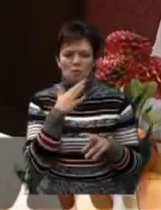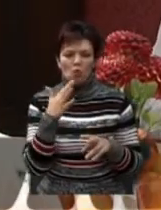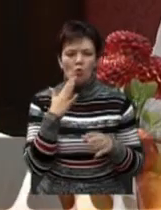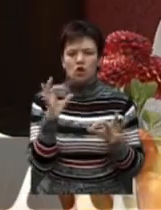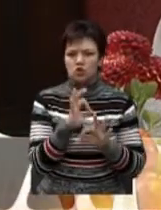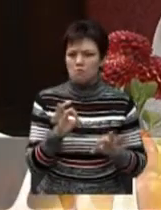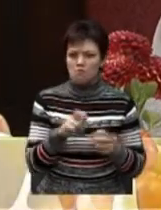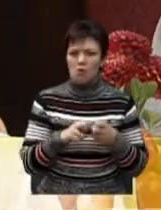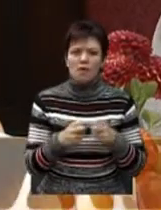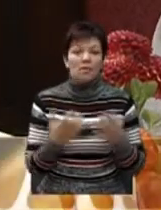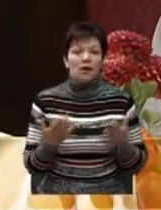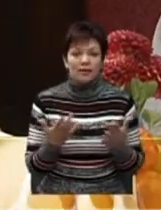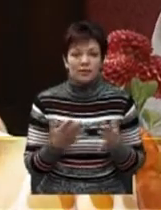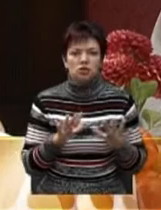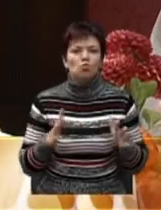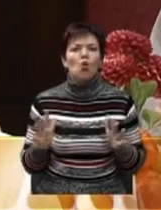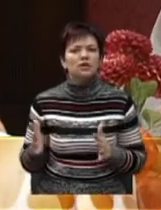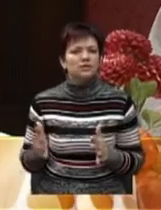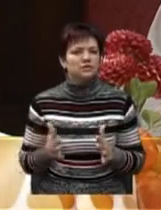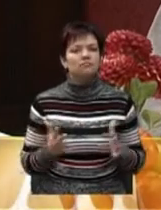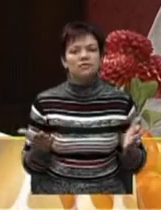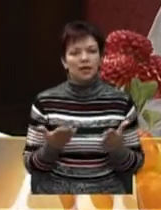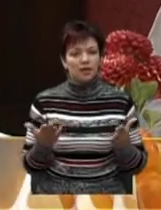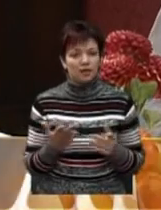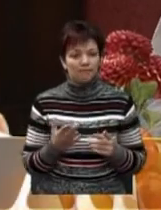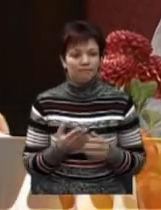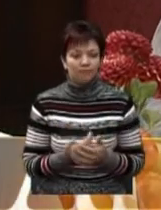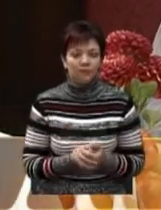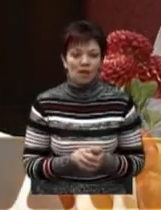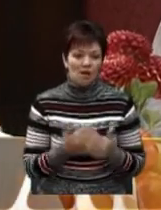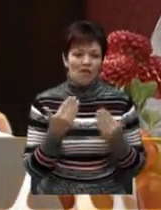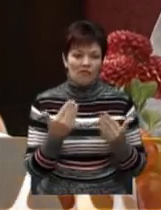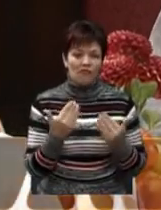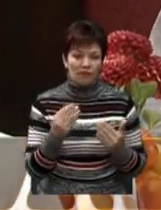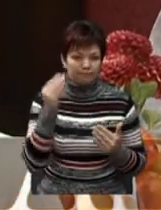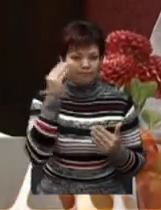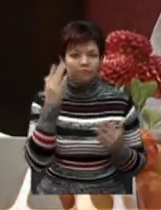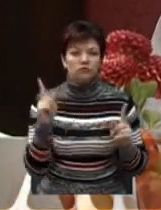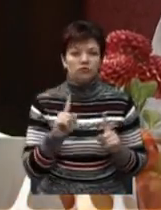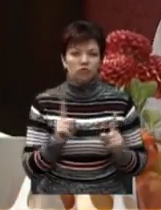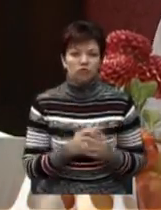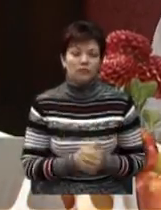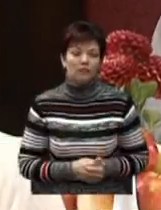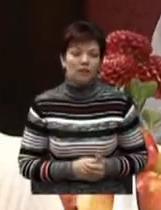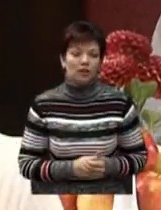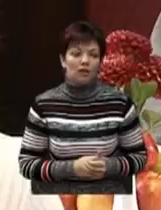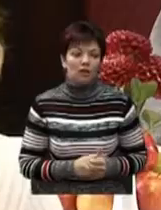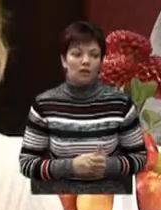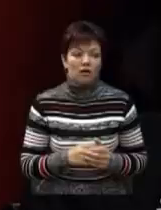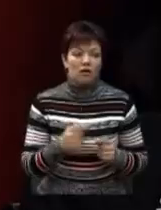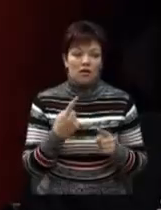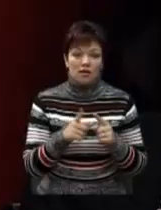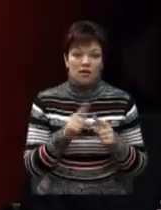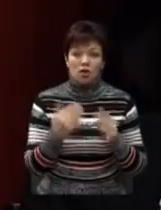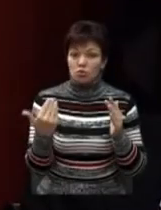возникает новая ситуация, и вы, наверное, об этом тоже знаете. Может быть, давайте обсудим это, как вы к этому коротенько относитесь. Я попробую ее обрисовать. С одной стороны,